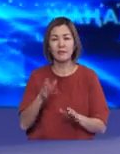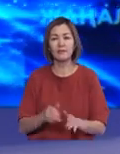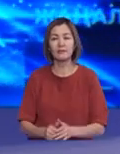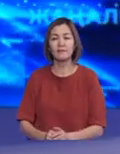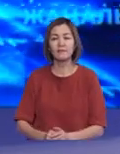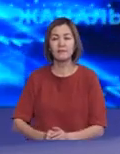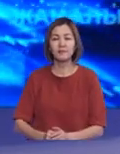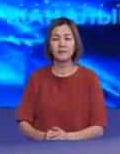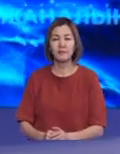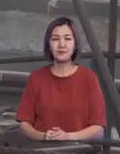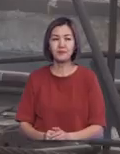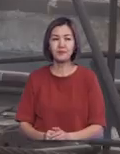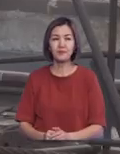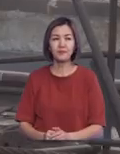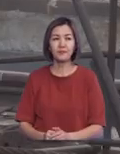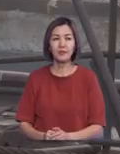біліп қайтты.